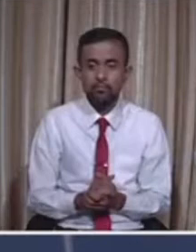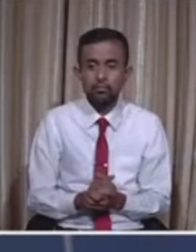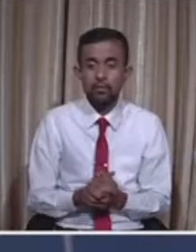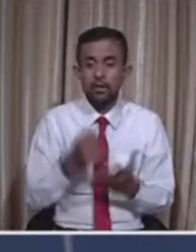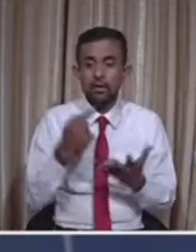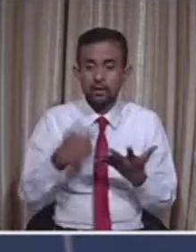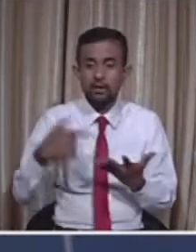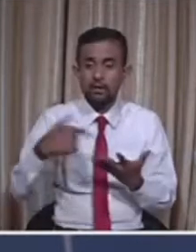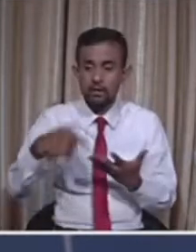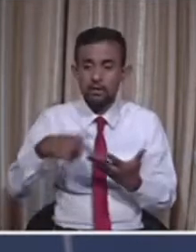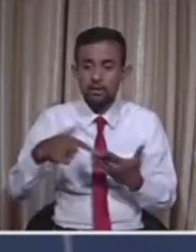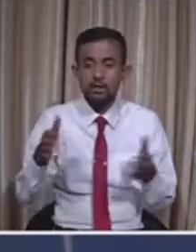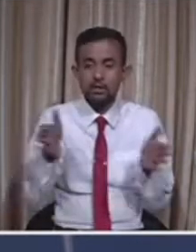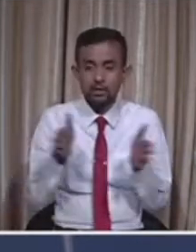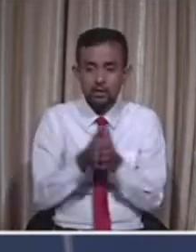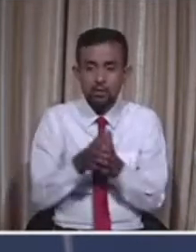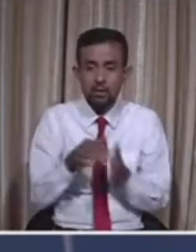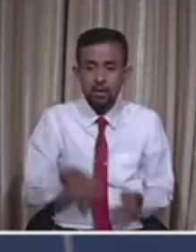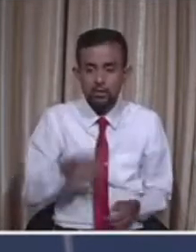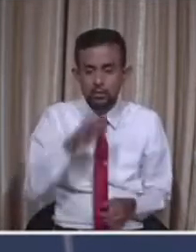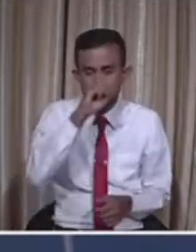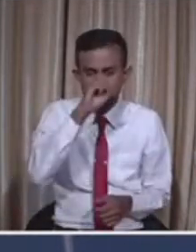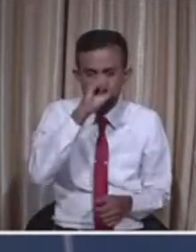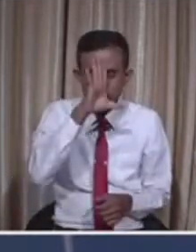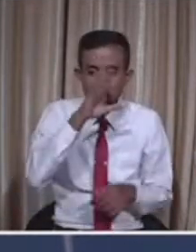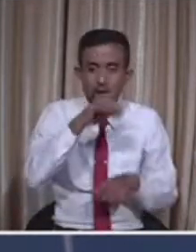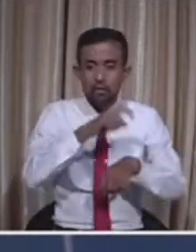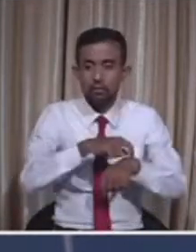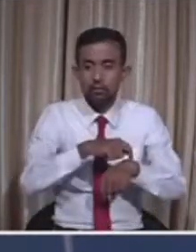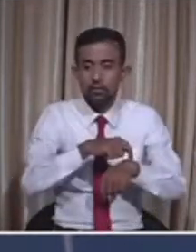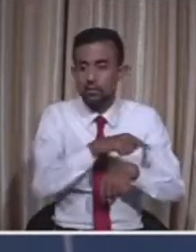karunu sahithawa ada udayasana sita